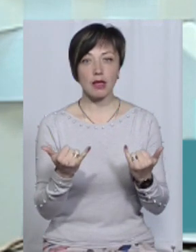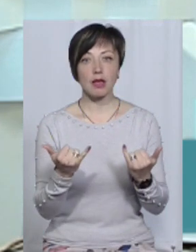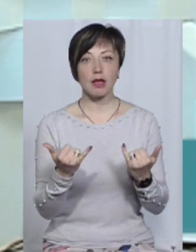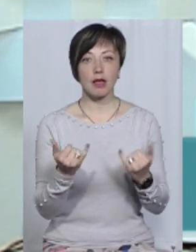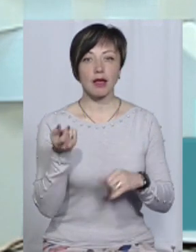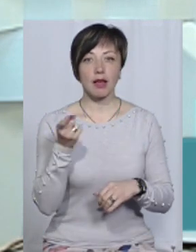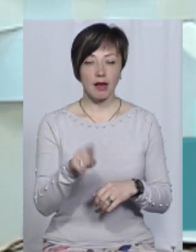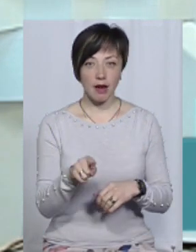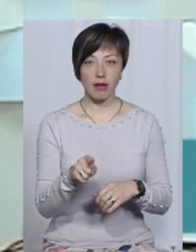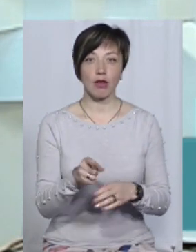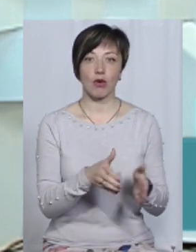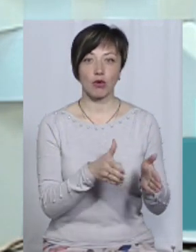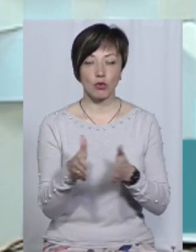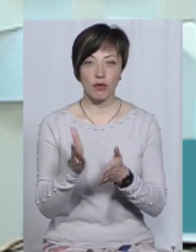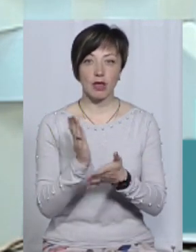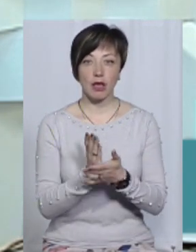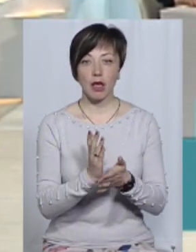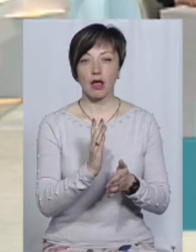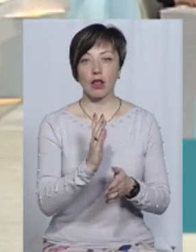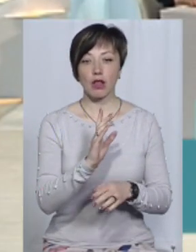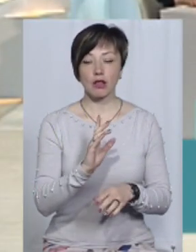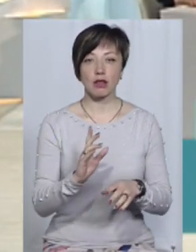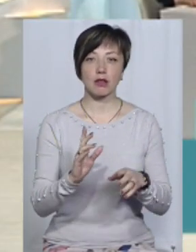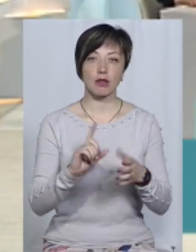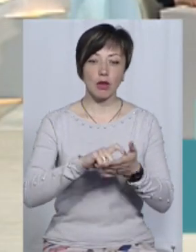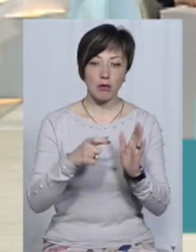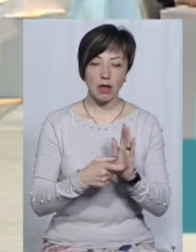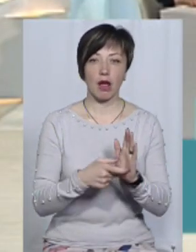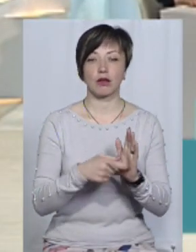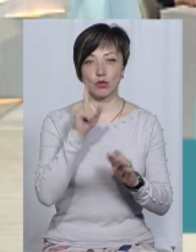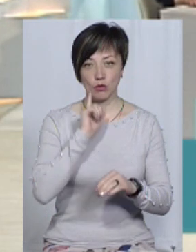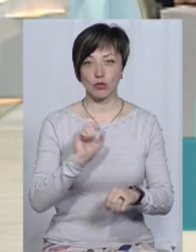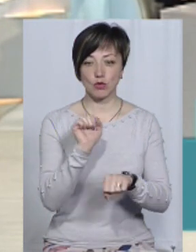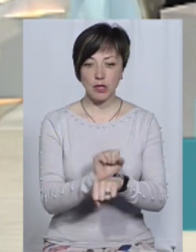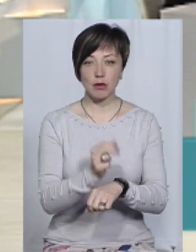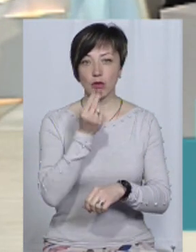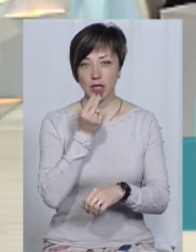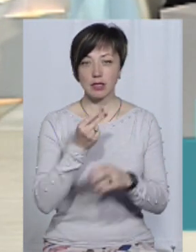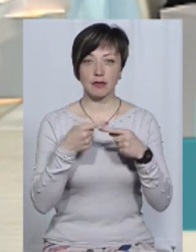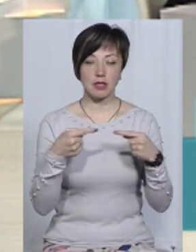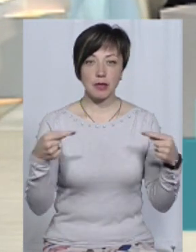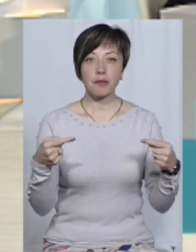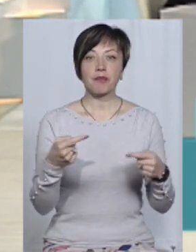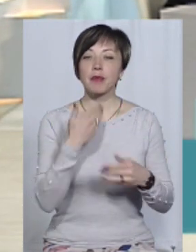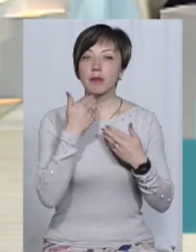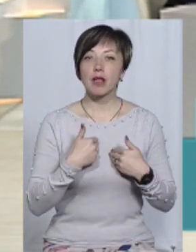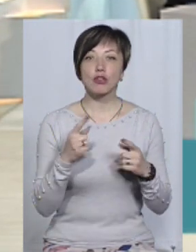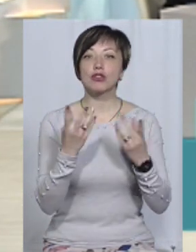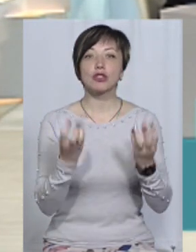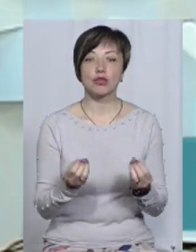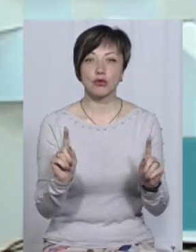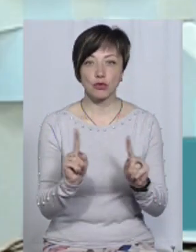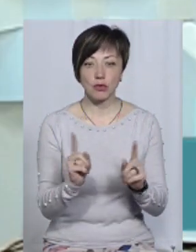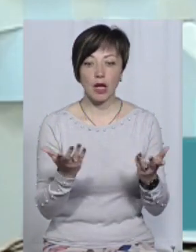там якраз, і готові, вже є і номера, де люди зі зручним можуть зупинитися, там можна і поїсти, і та все. І він мене питає, що